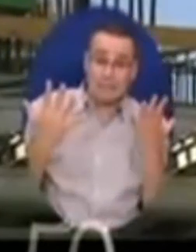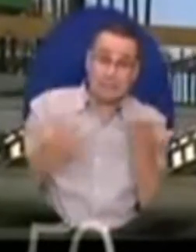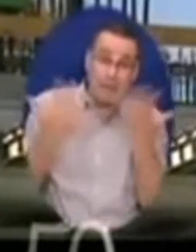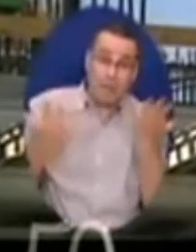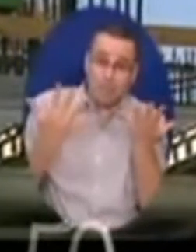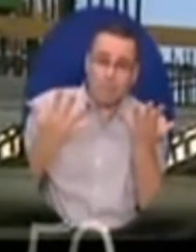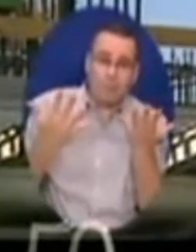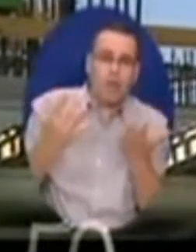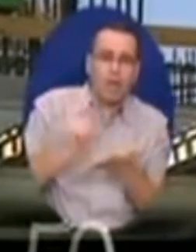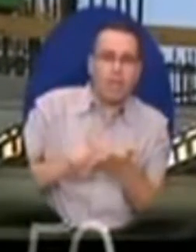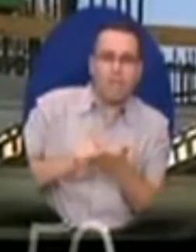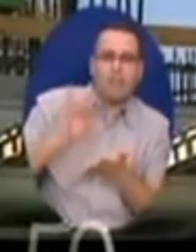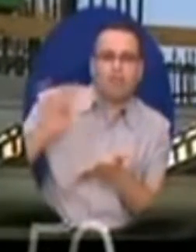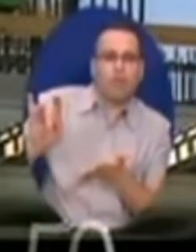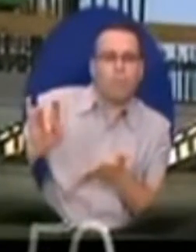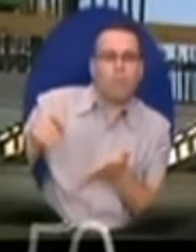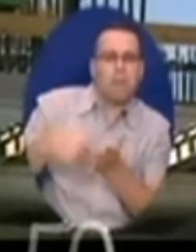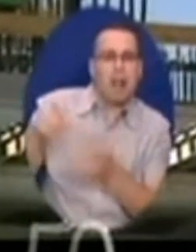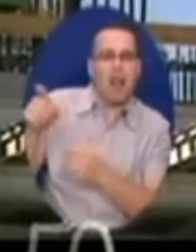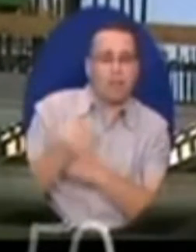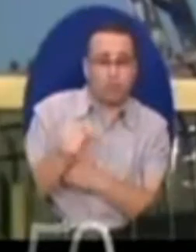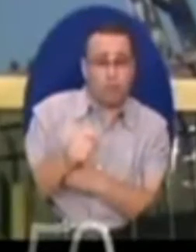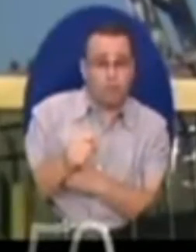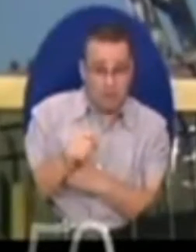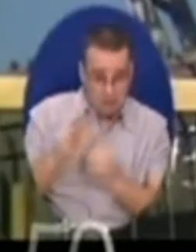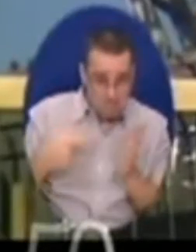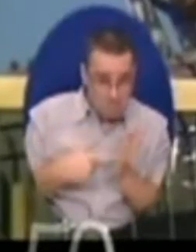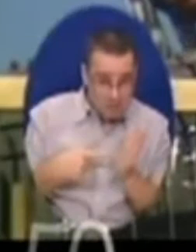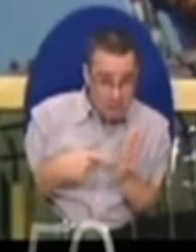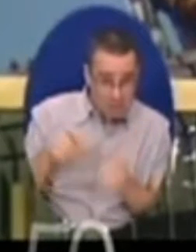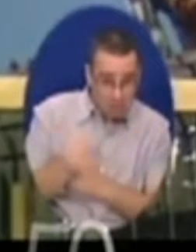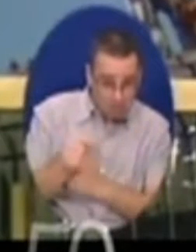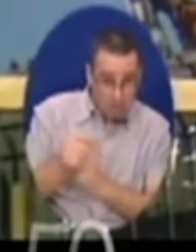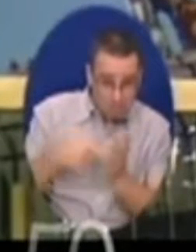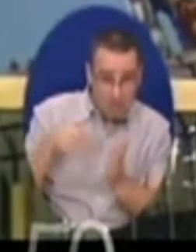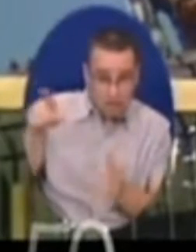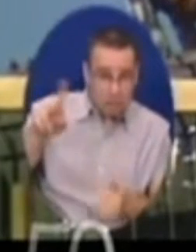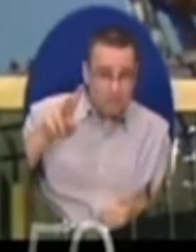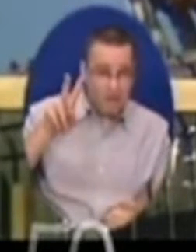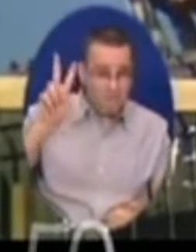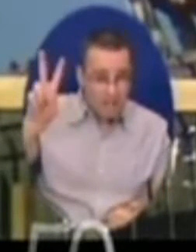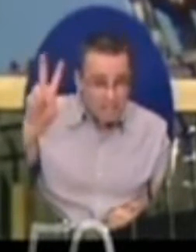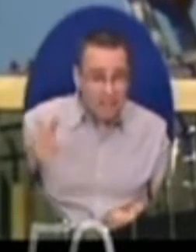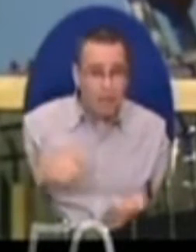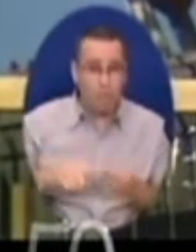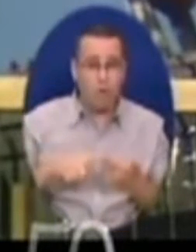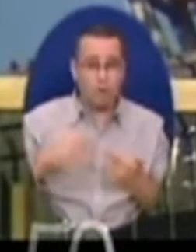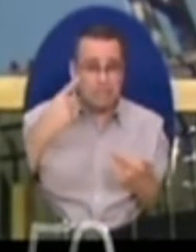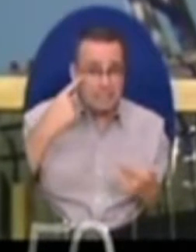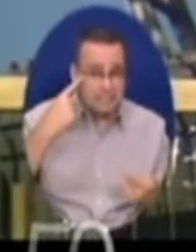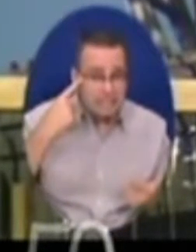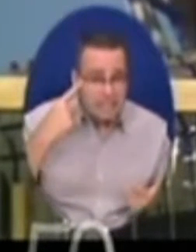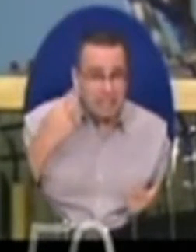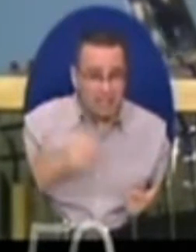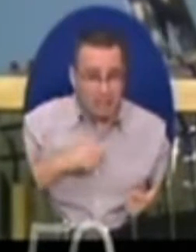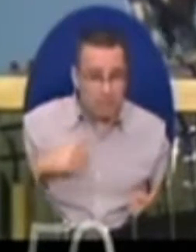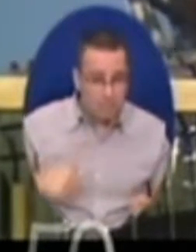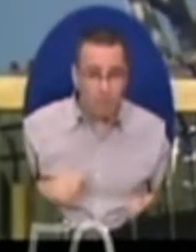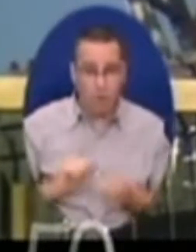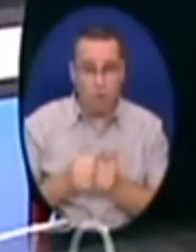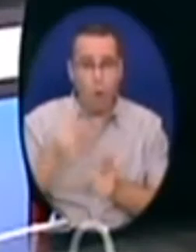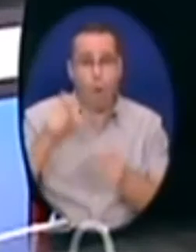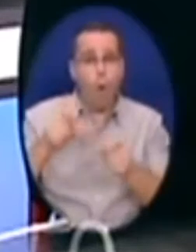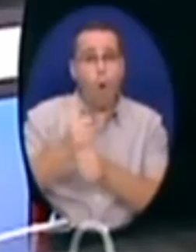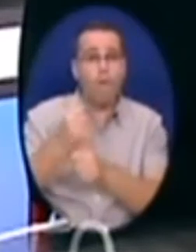באשמת רשלנות. האם יש קשר לכך שרוב העובדים האלה הם פלסטינים, סינים, עובדים זרים? חברת הכנסת שלי יחימוביץ', המחנה הציוני,